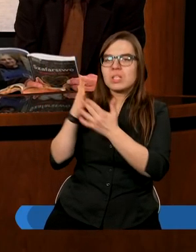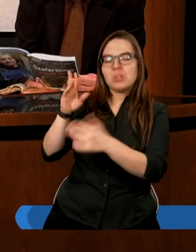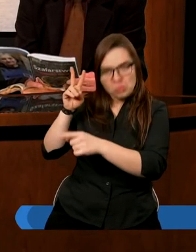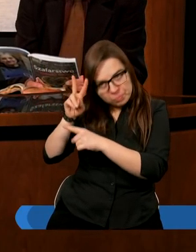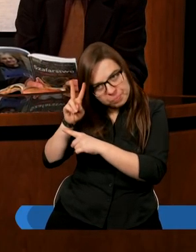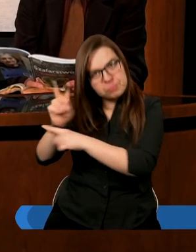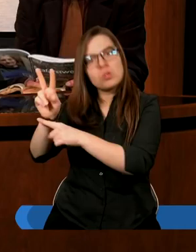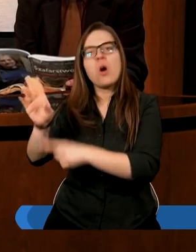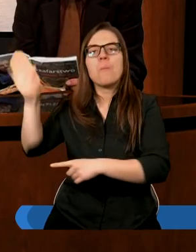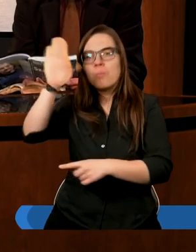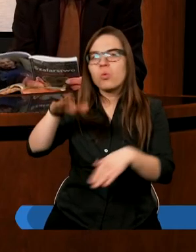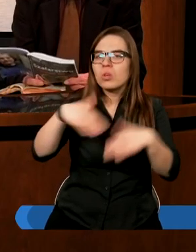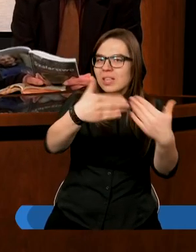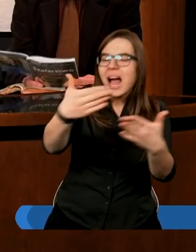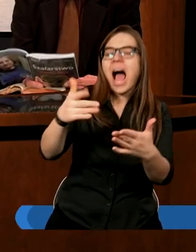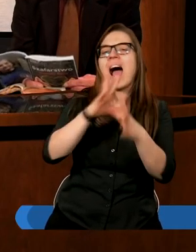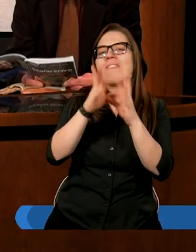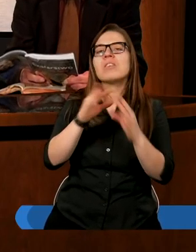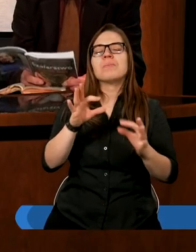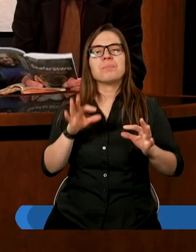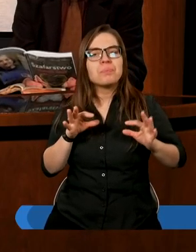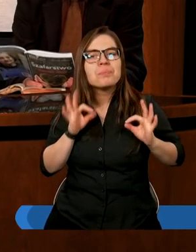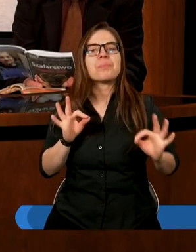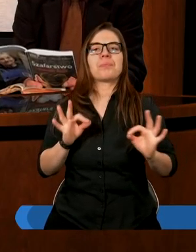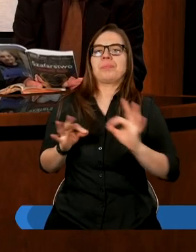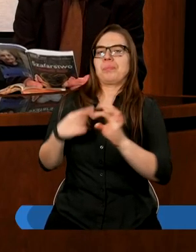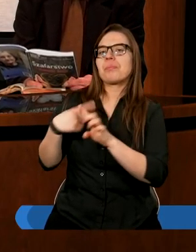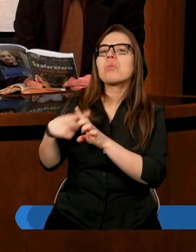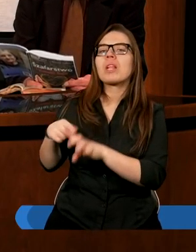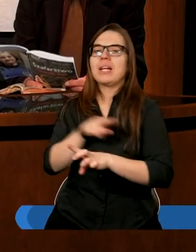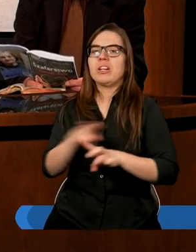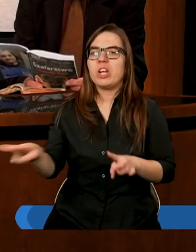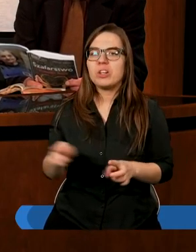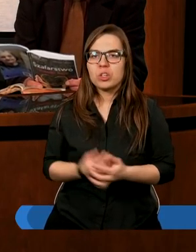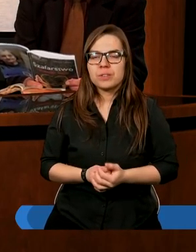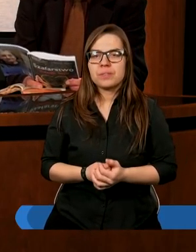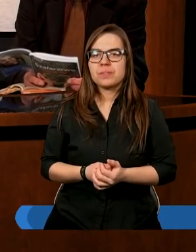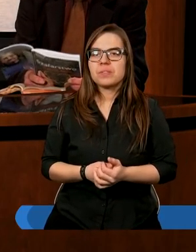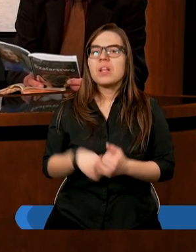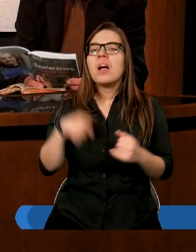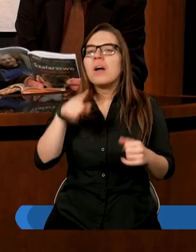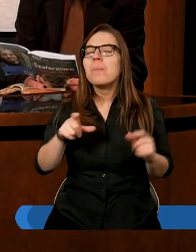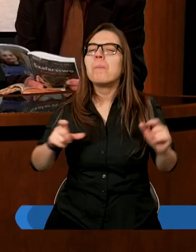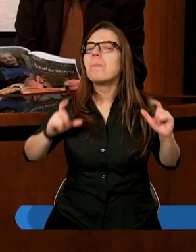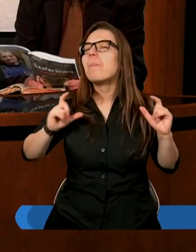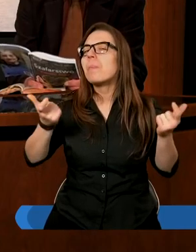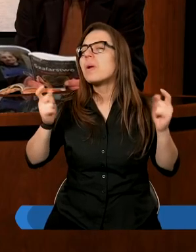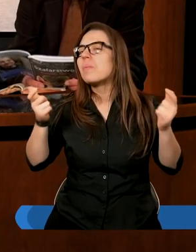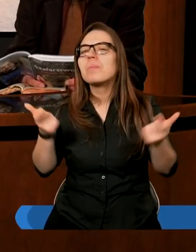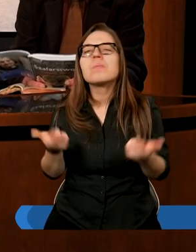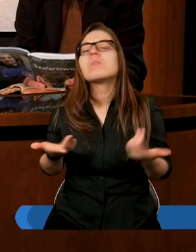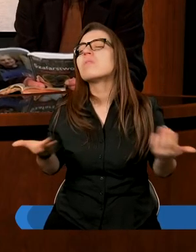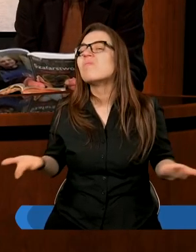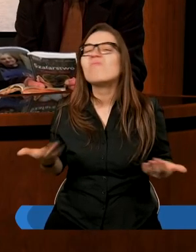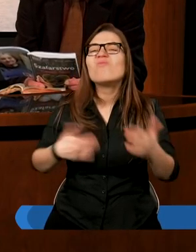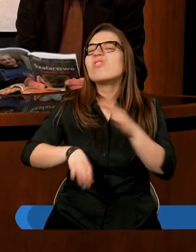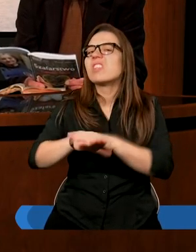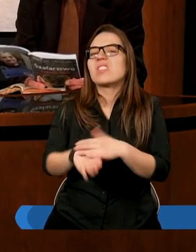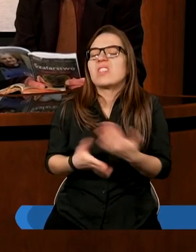ufać. W takim przypadku kontynuuje, w takim przypadku nie mamy innego